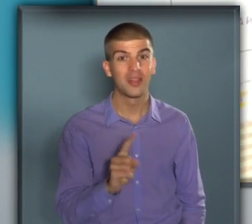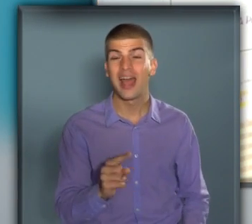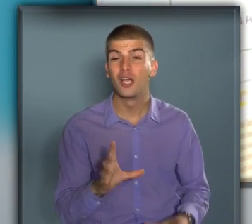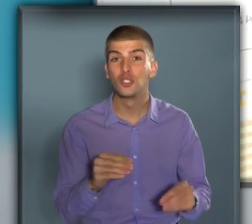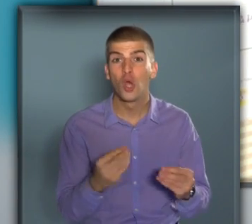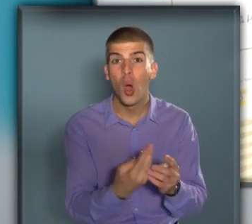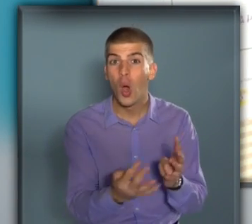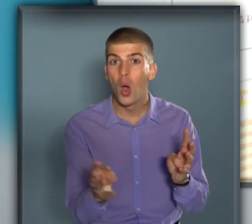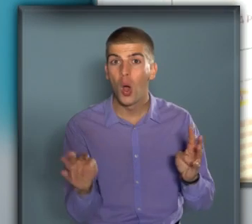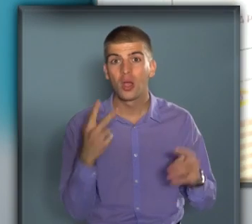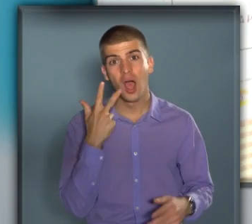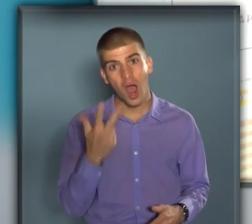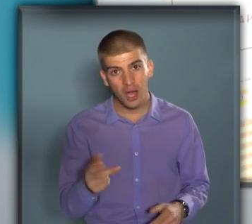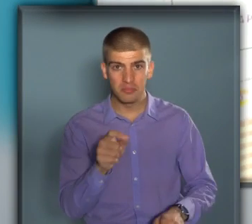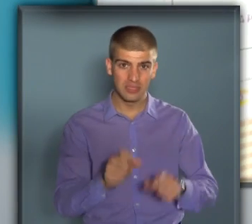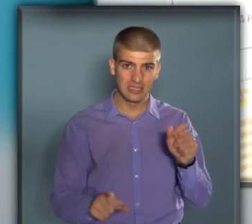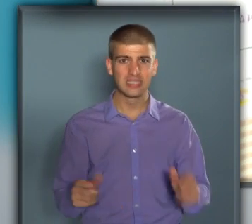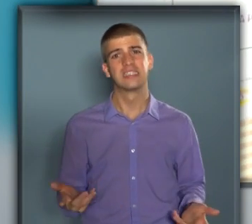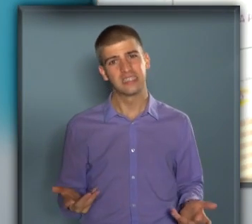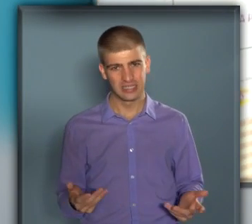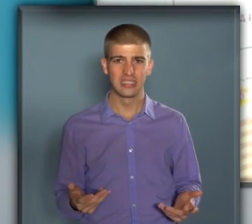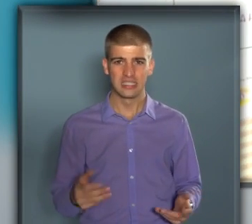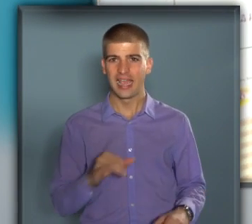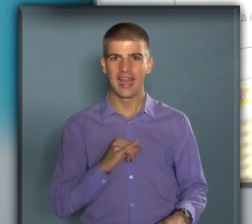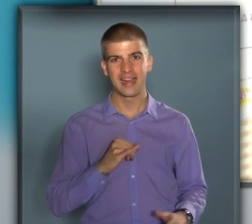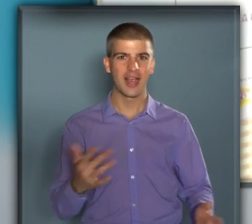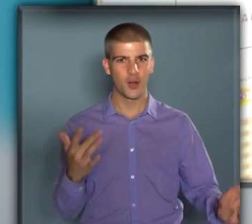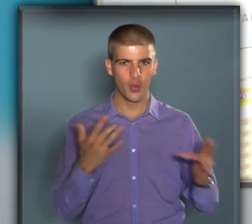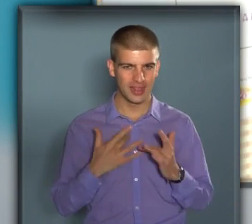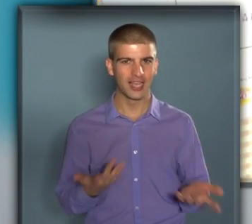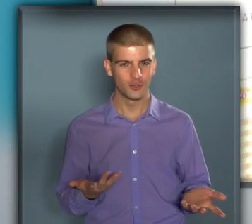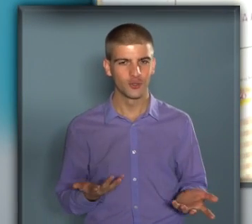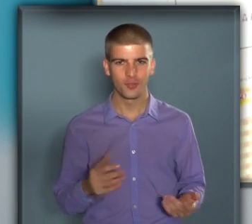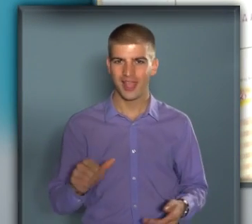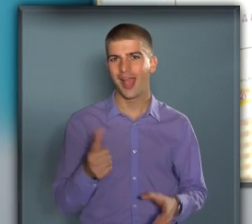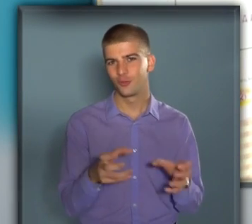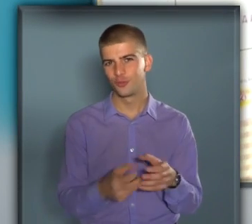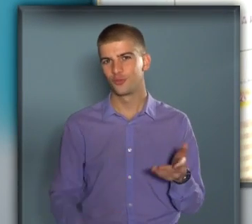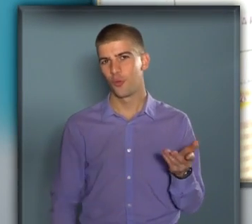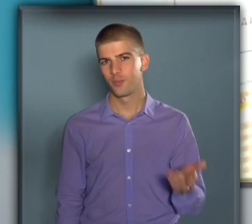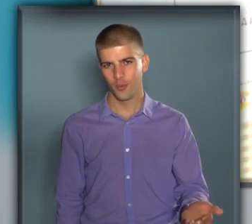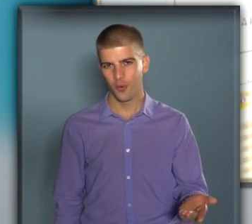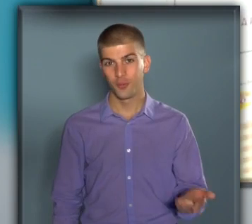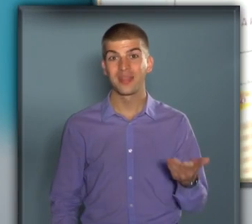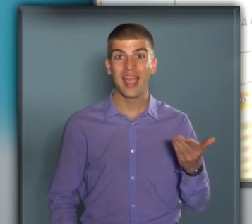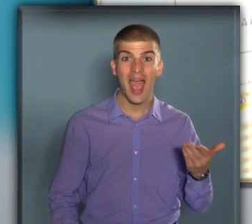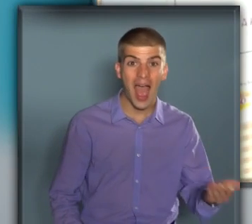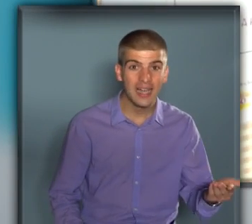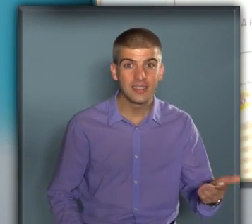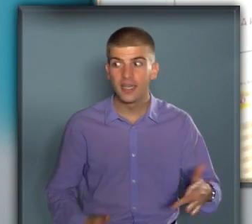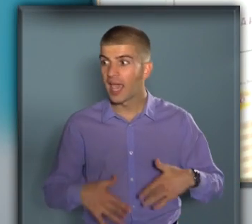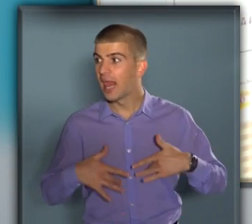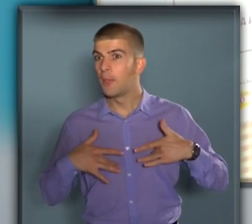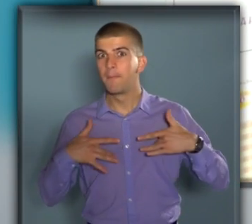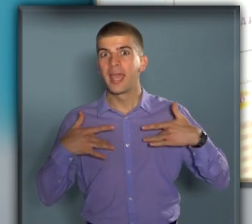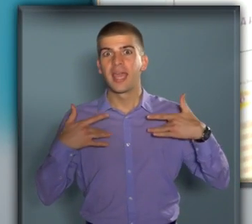nagyon érdeklődő közönség volt a legelső csoportunkon, és ez az élmény is